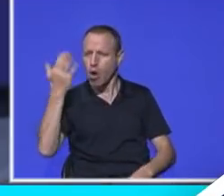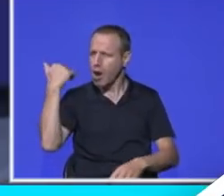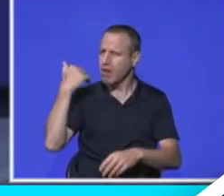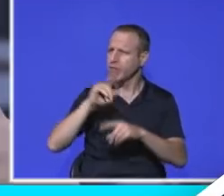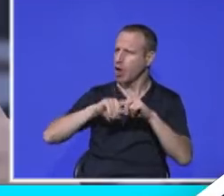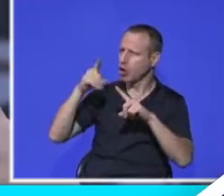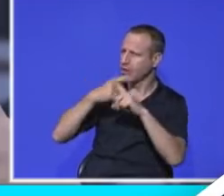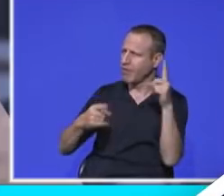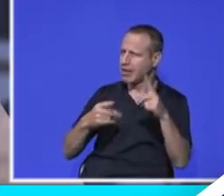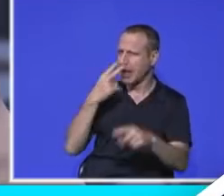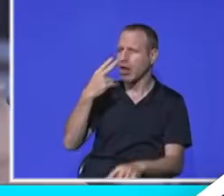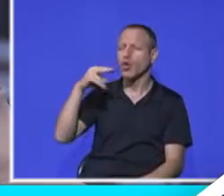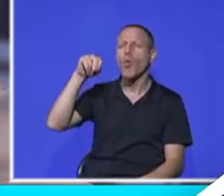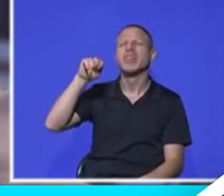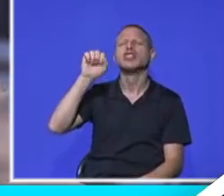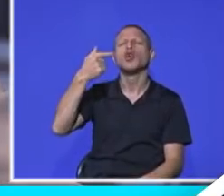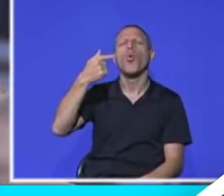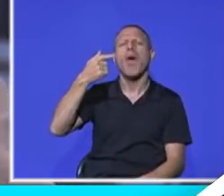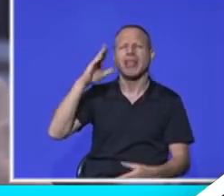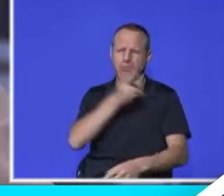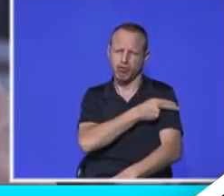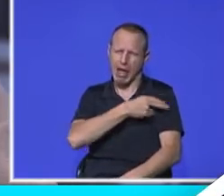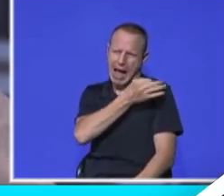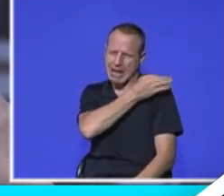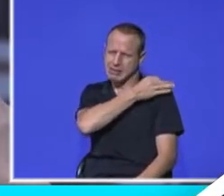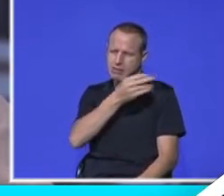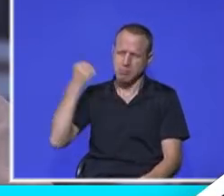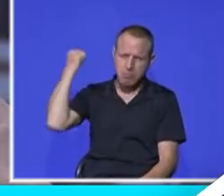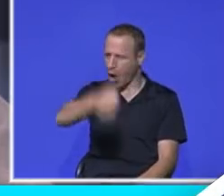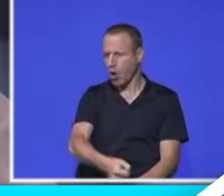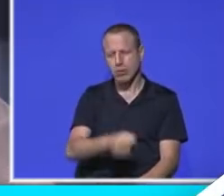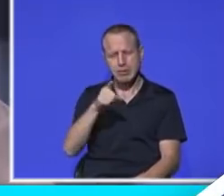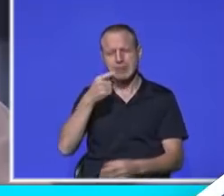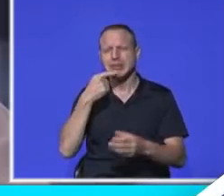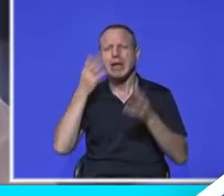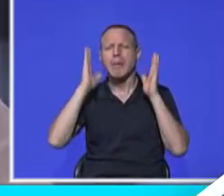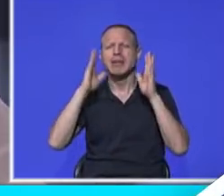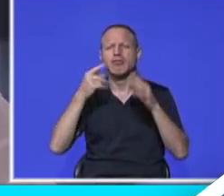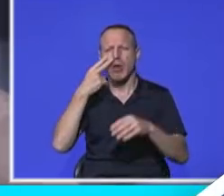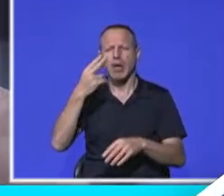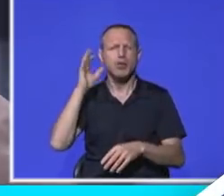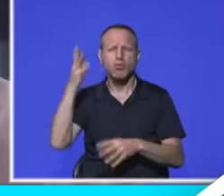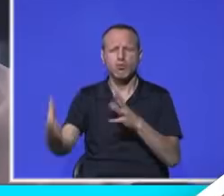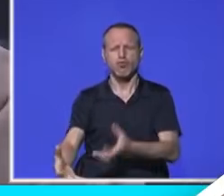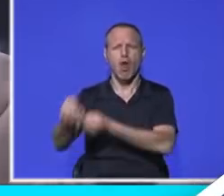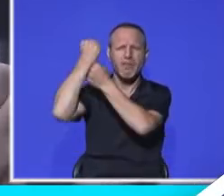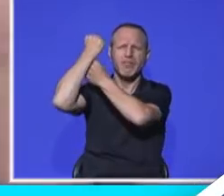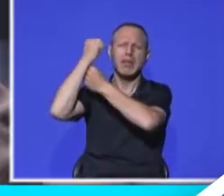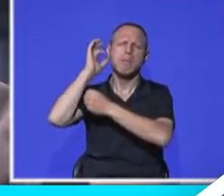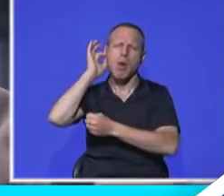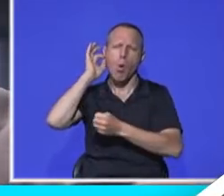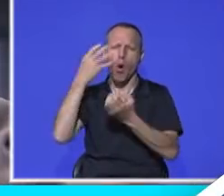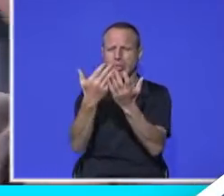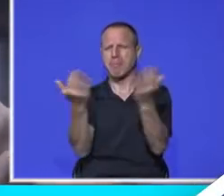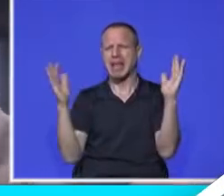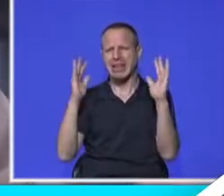וחצי שראינו את ניסו גואטה, אמרנו, זה מזעזע, ושראינו מפקדים שולפים ידיים, שולפים בחורות מתוך איזושהי גדר ככה על